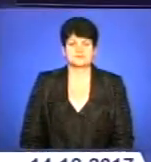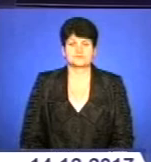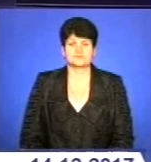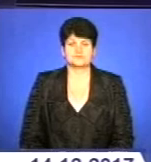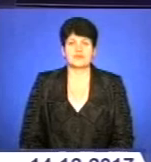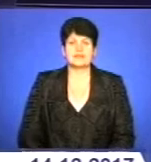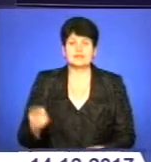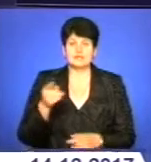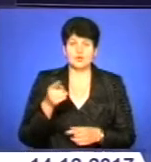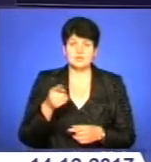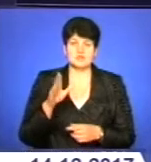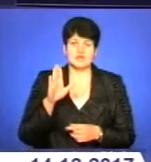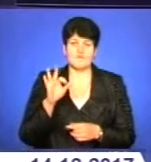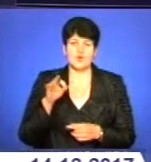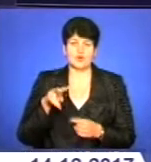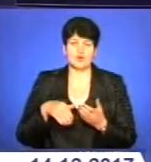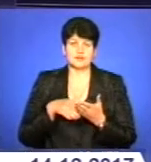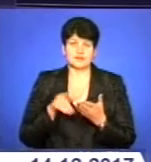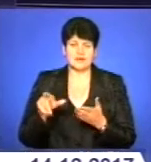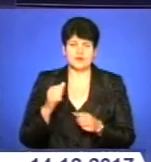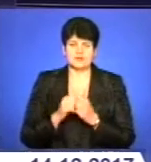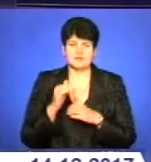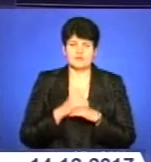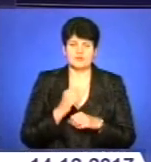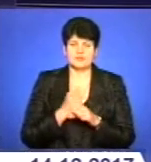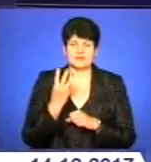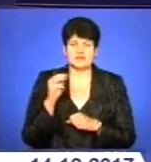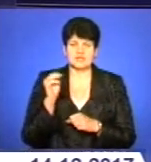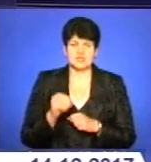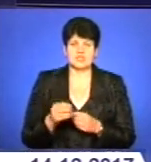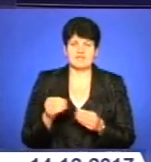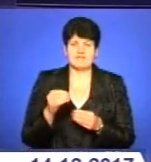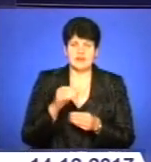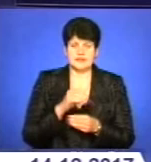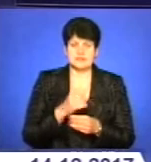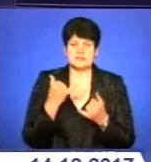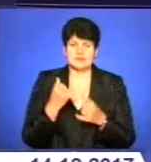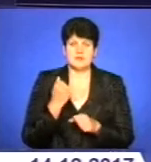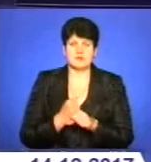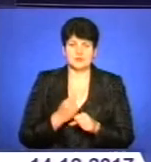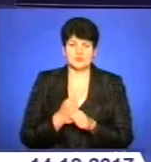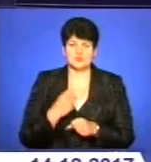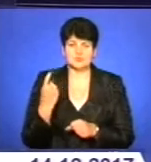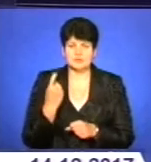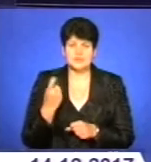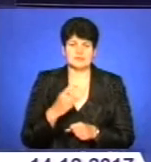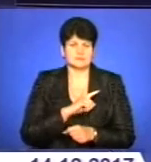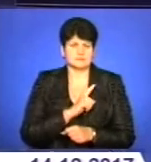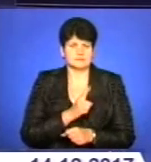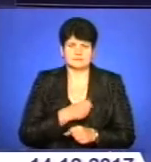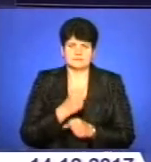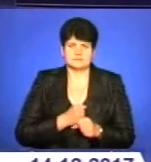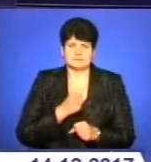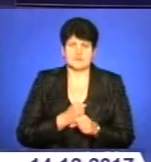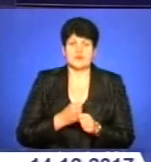Тернопільські волонтери щовечора роблять по 3000 вареників для бійців АТО. Зараз господині працюють у посиленому режимі, щоб наготувати